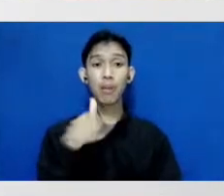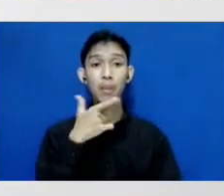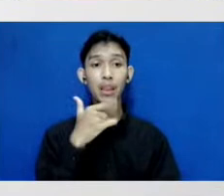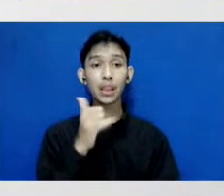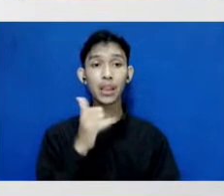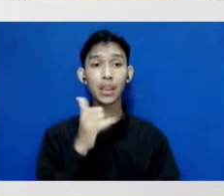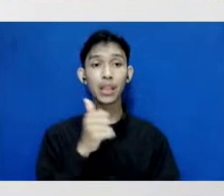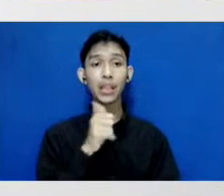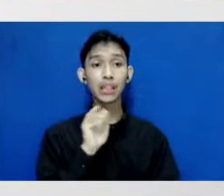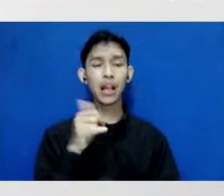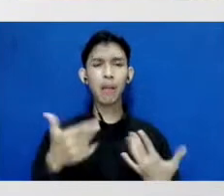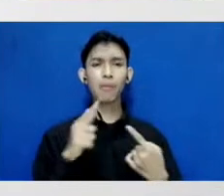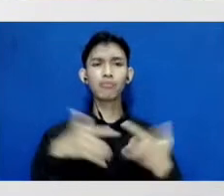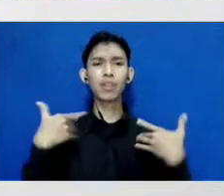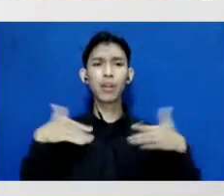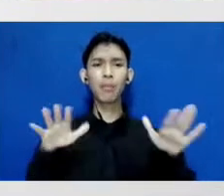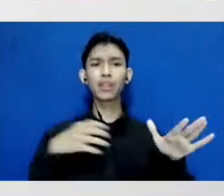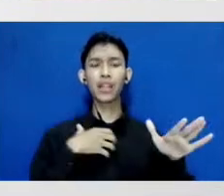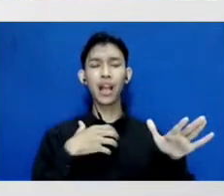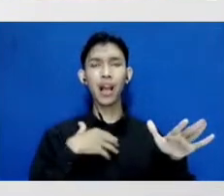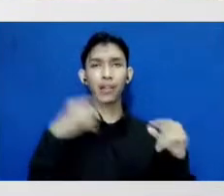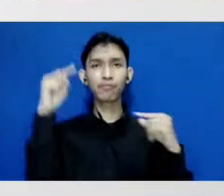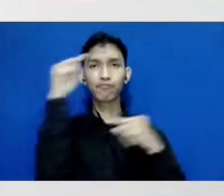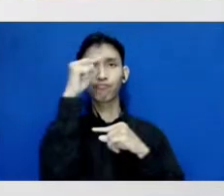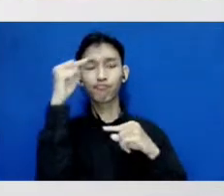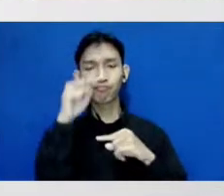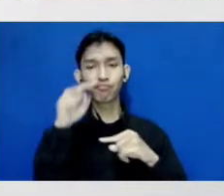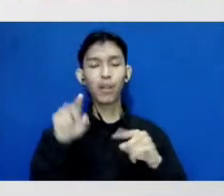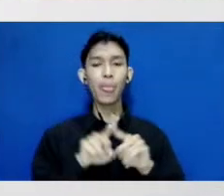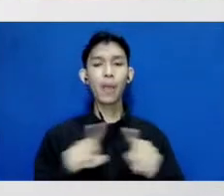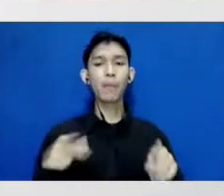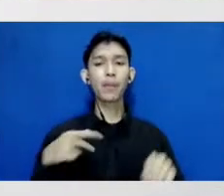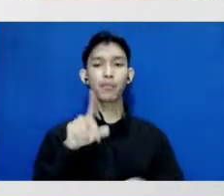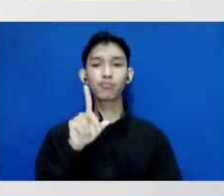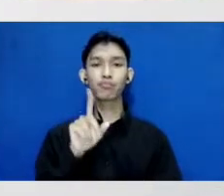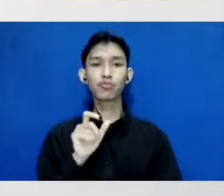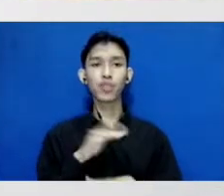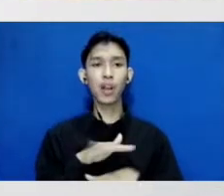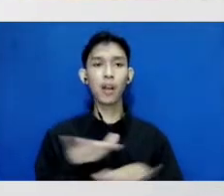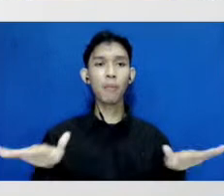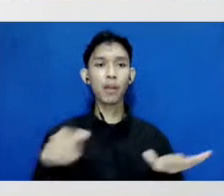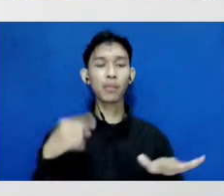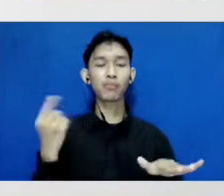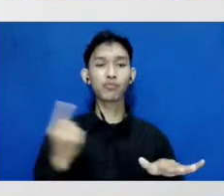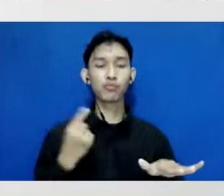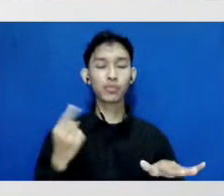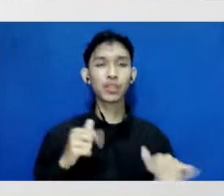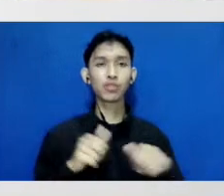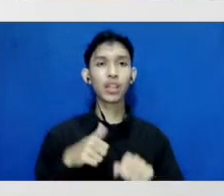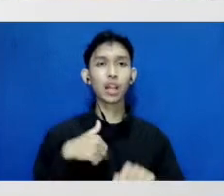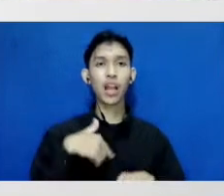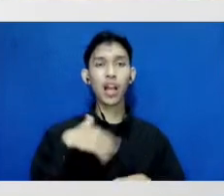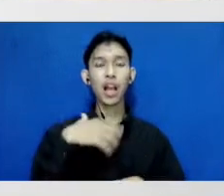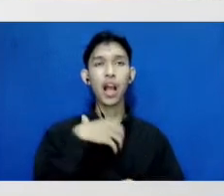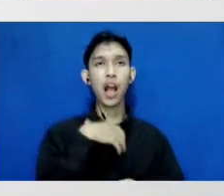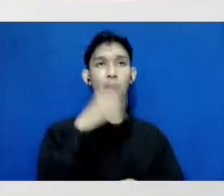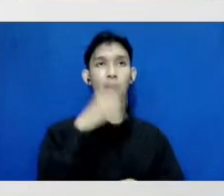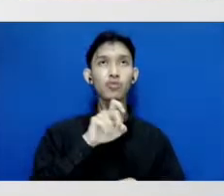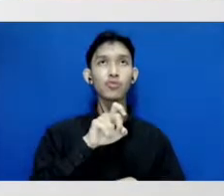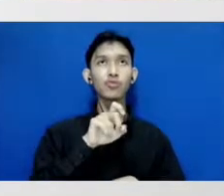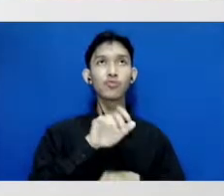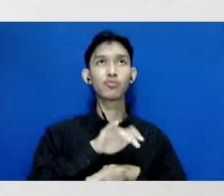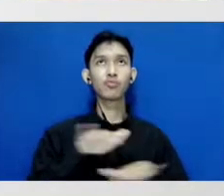Kebebasan, hak untuk kita kebebasan berekspresi, tapi kita juga butuh keamanan publik, kita juga butuh hak atas privasi kita, tapi